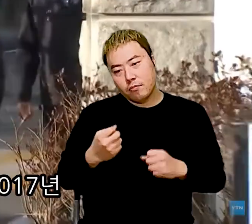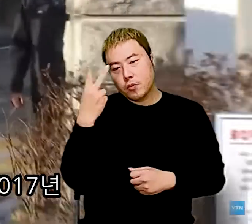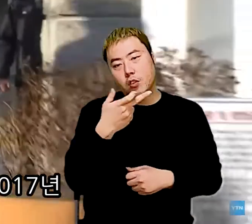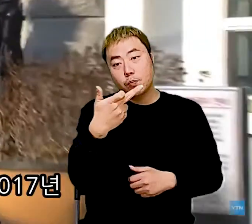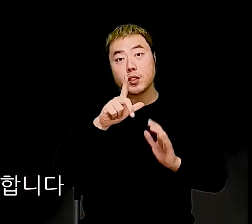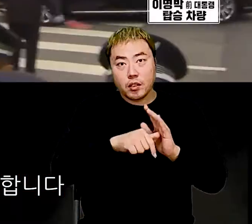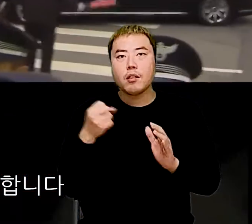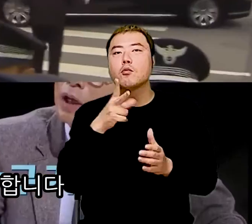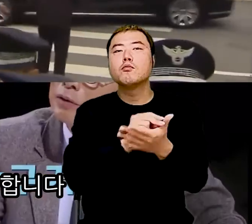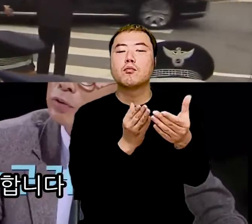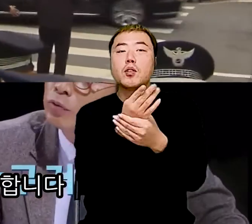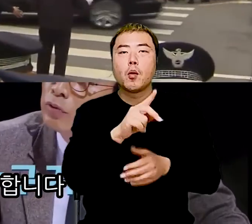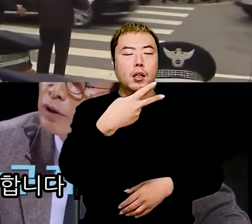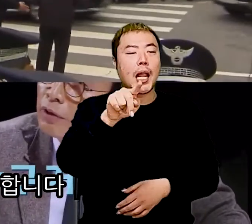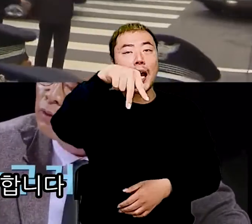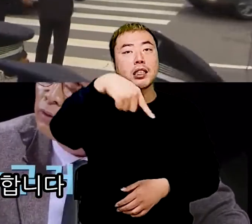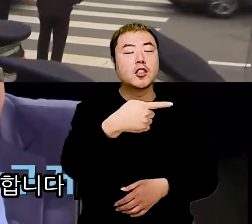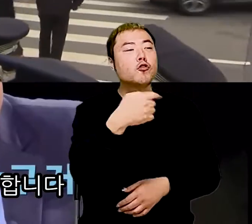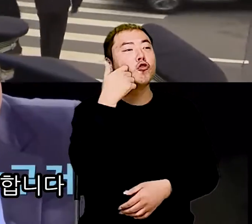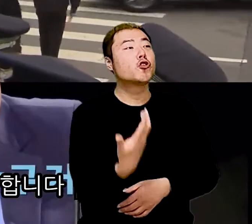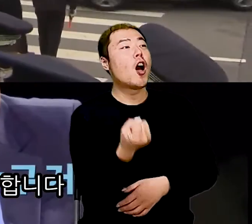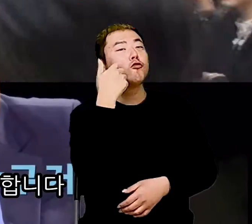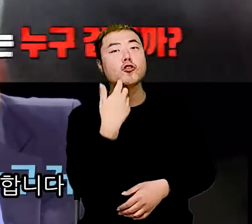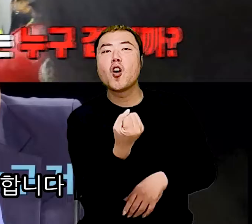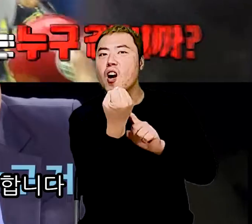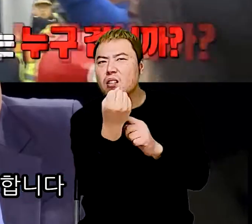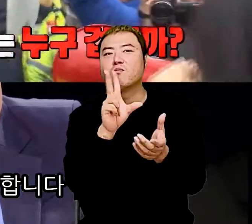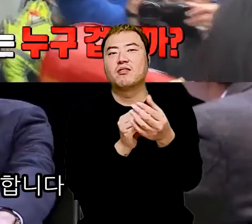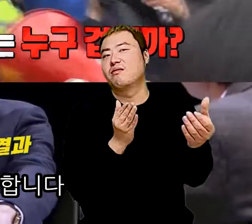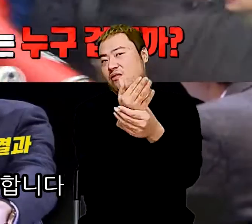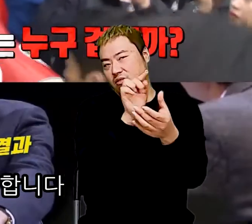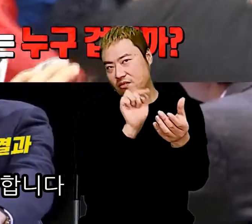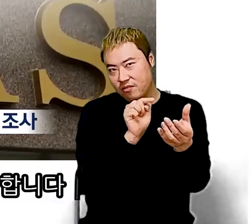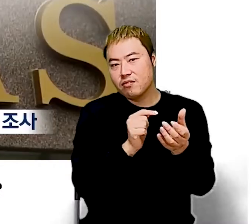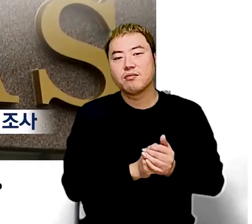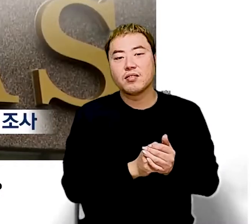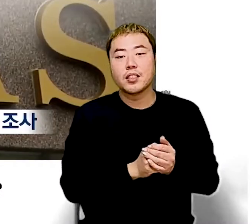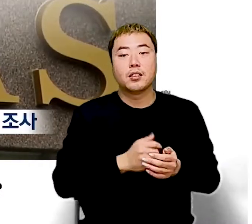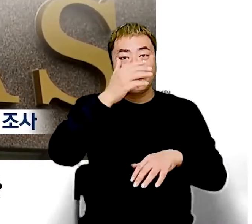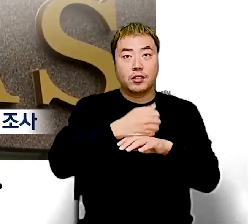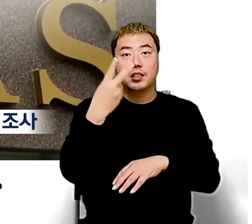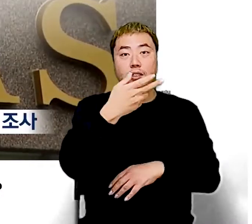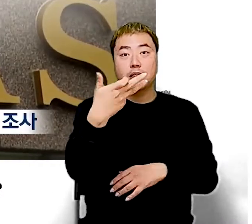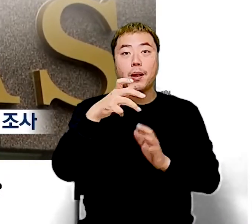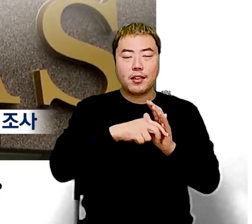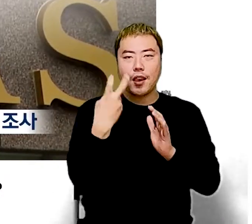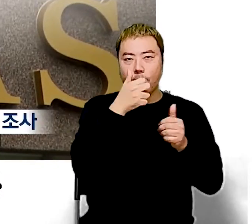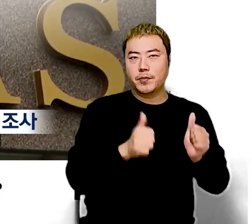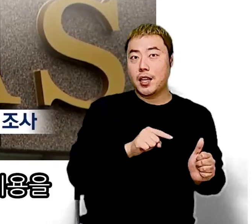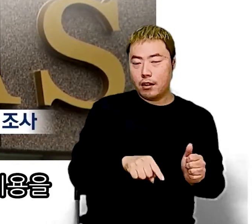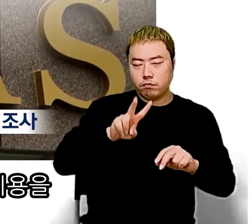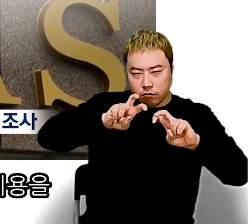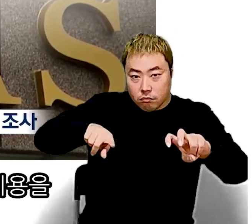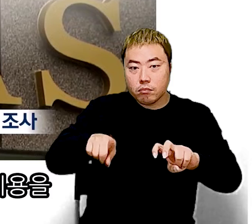있던 2017년 가끔 누구 거예요? 누구 겁니까? 가 대유행합니다. 그리고 2018년